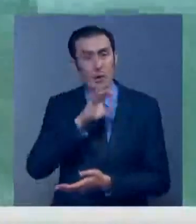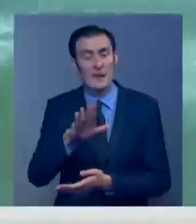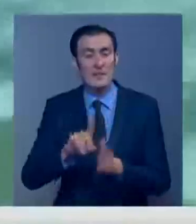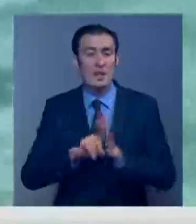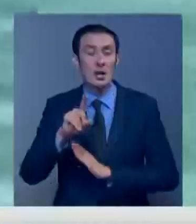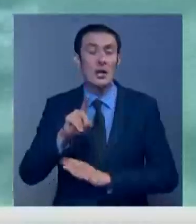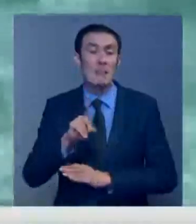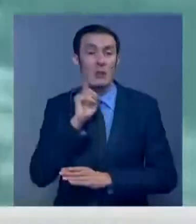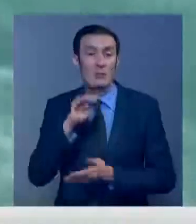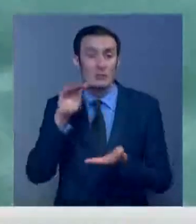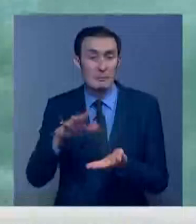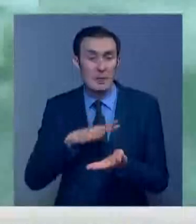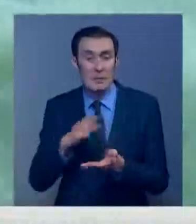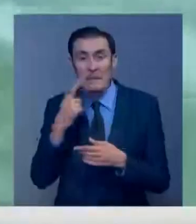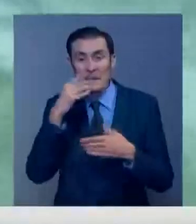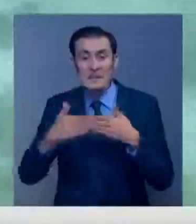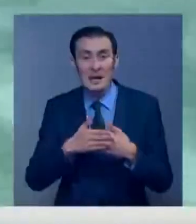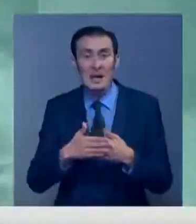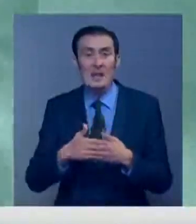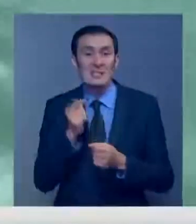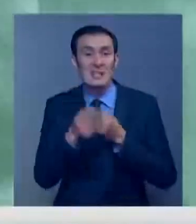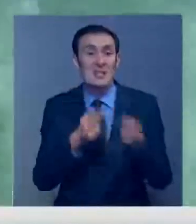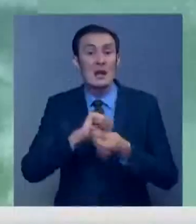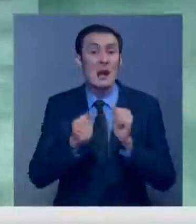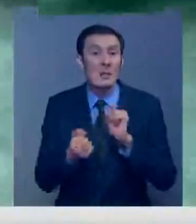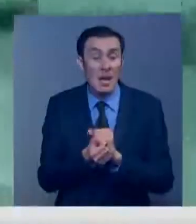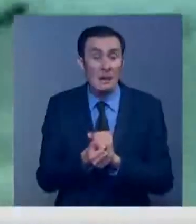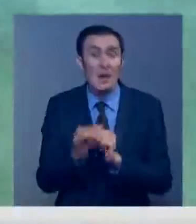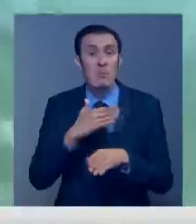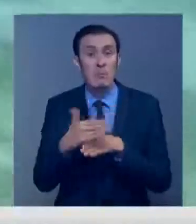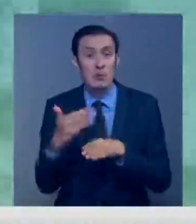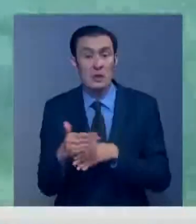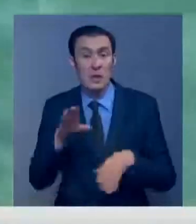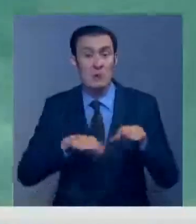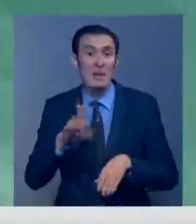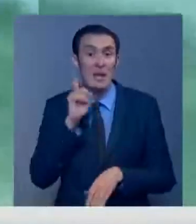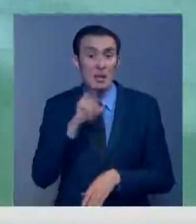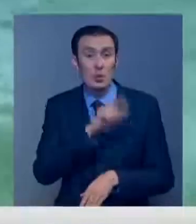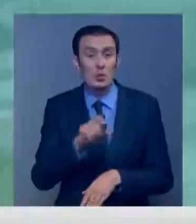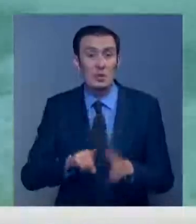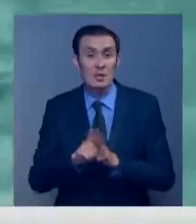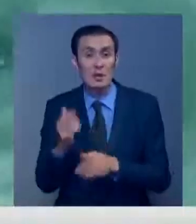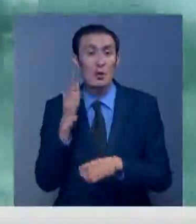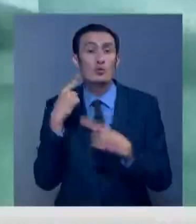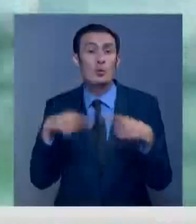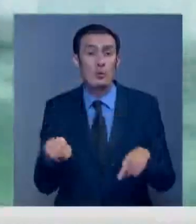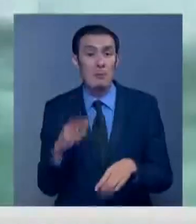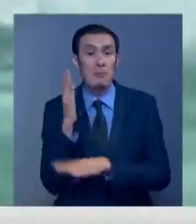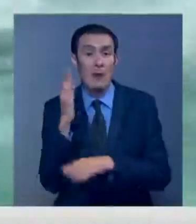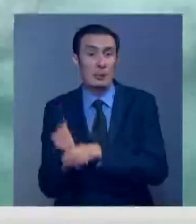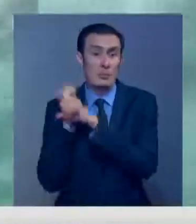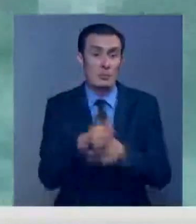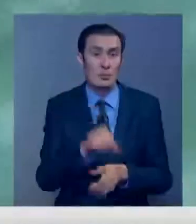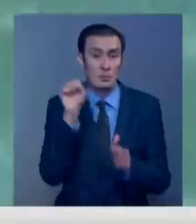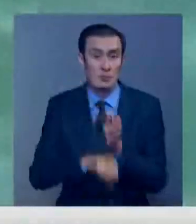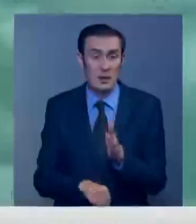июля молодого тюлененка, подплывшего близко к берегу, закидали камнями. А чуть позже на пляже молодые люди забили другого тюленя